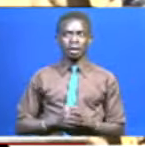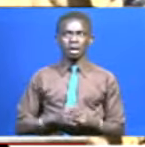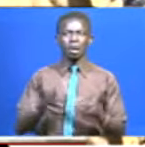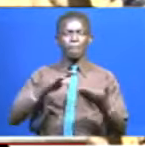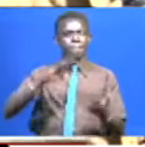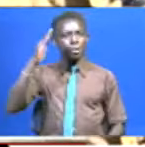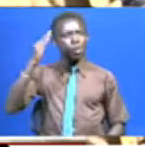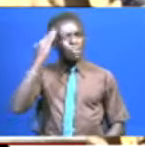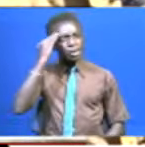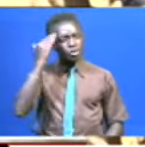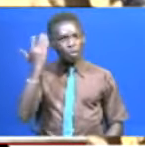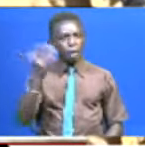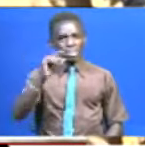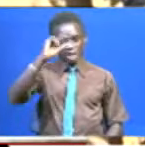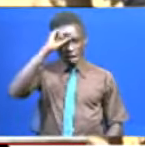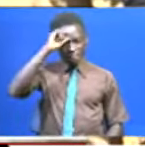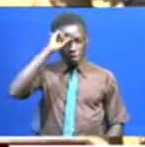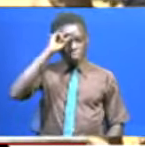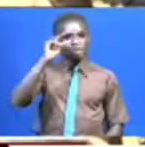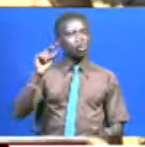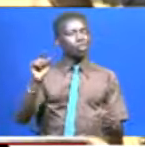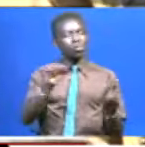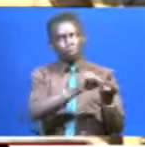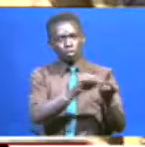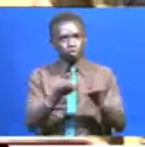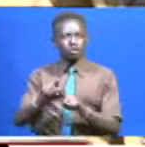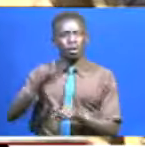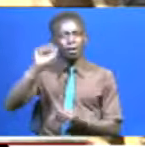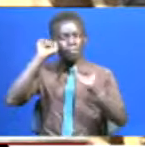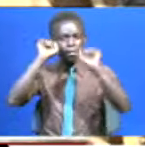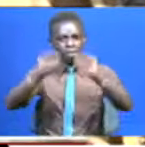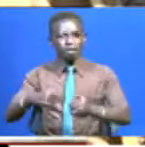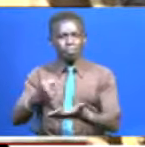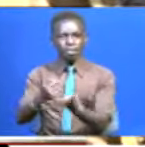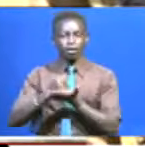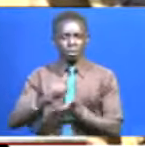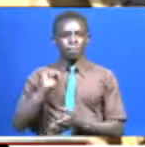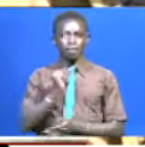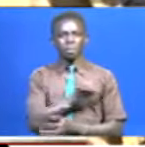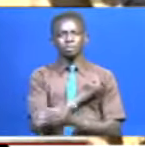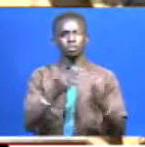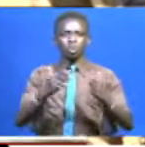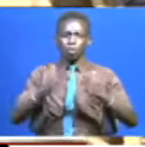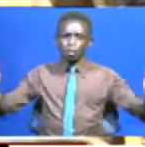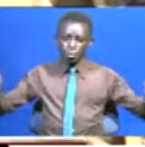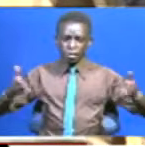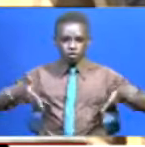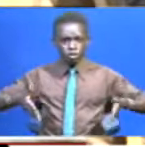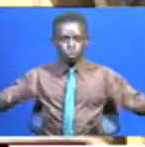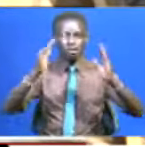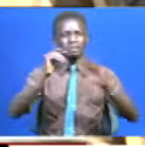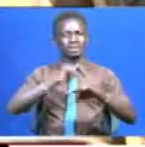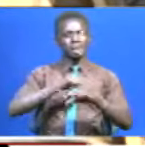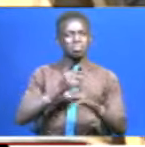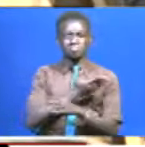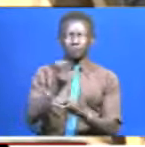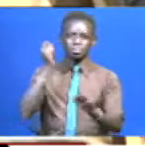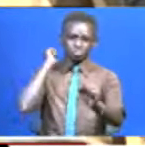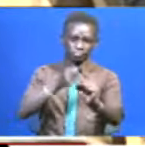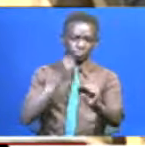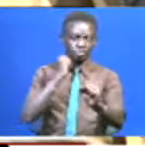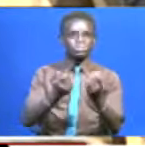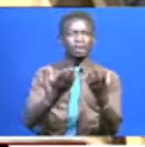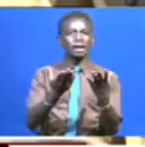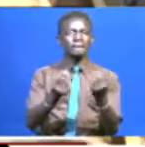serikali pia iwe itusaidie kupanua maparapala ambao hata wakati wamechimba wawe wakiweka isi